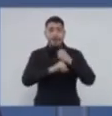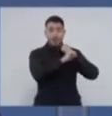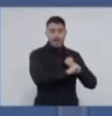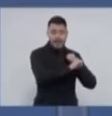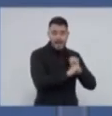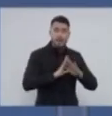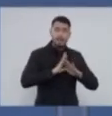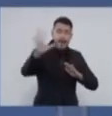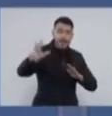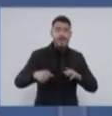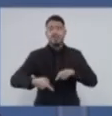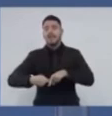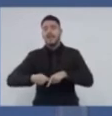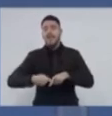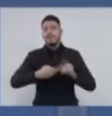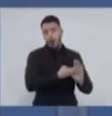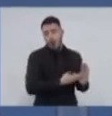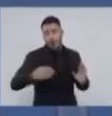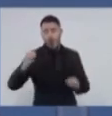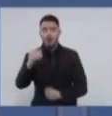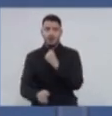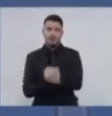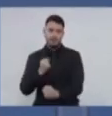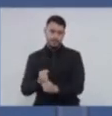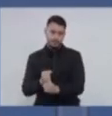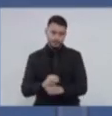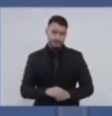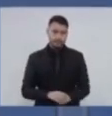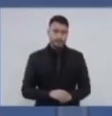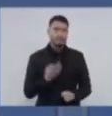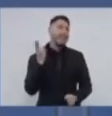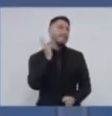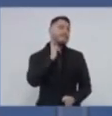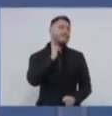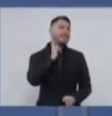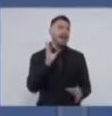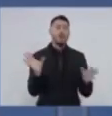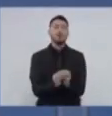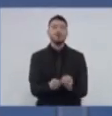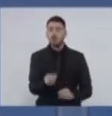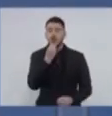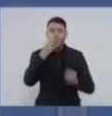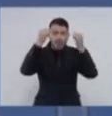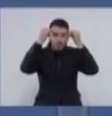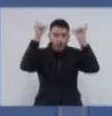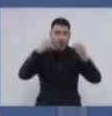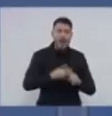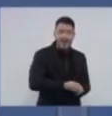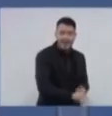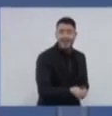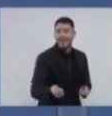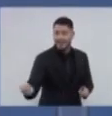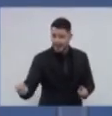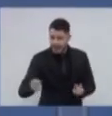τον δεκέμβριο η μείωση του φπα των ζωοτροφών η οποία βεβαίως έχει συντελεστεί και υλοποιείται